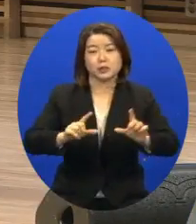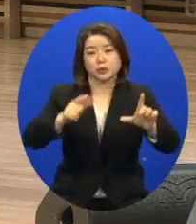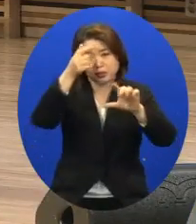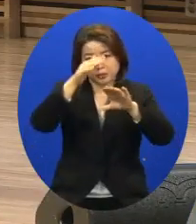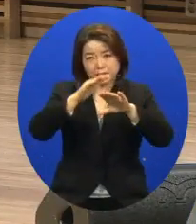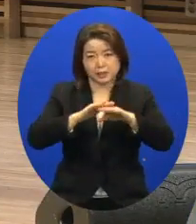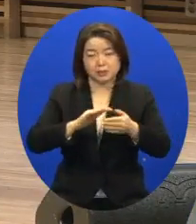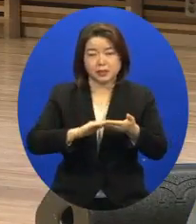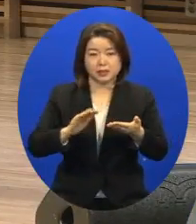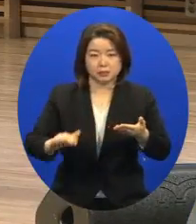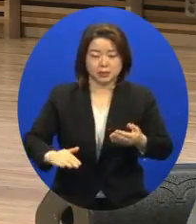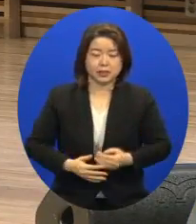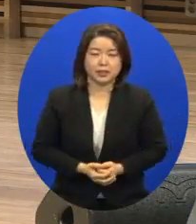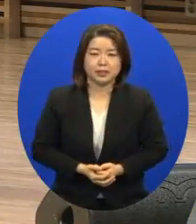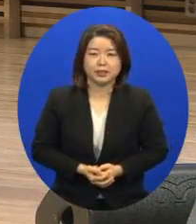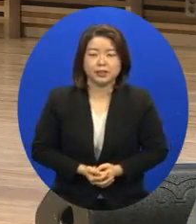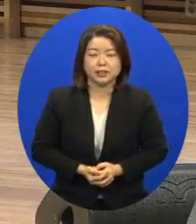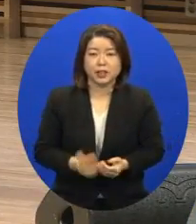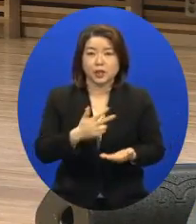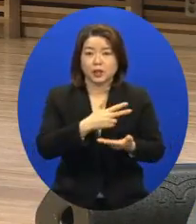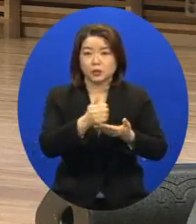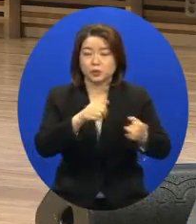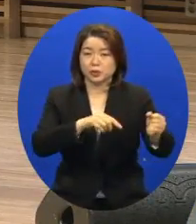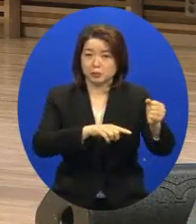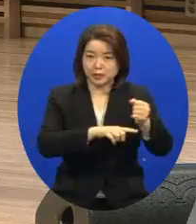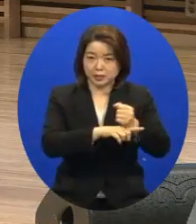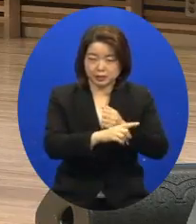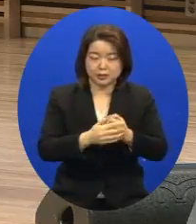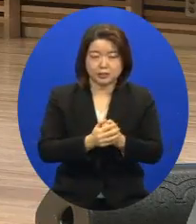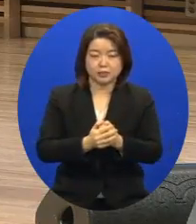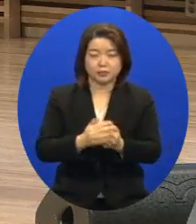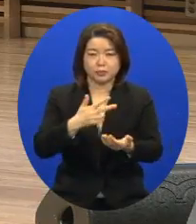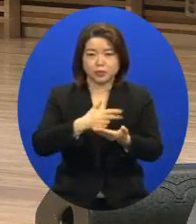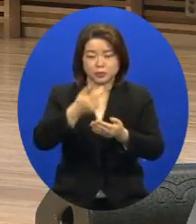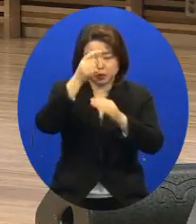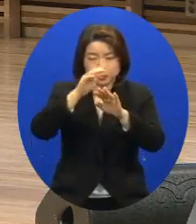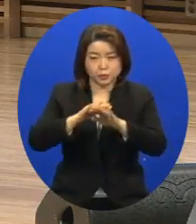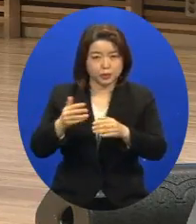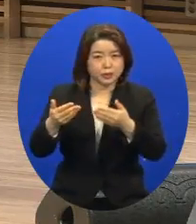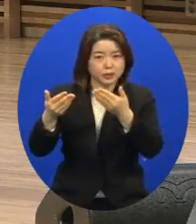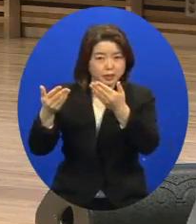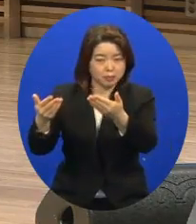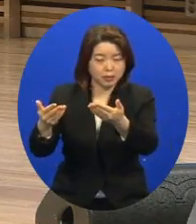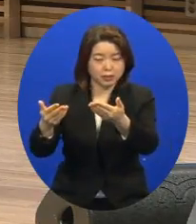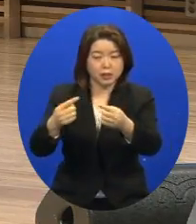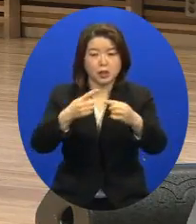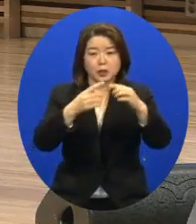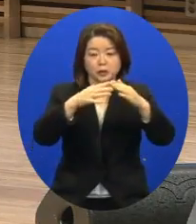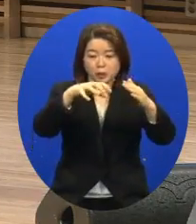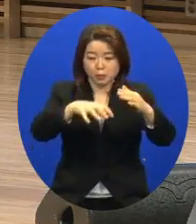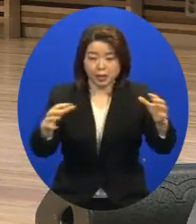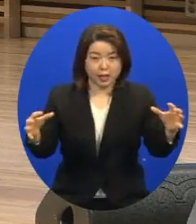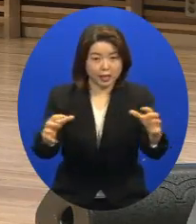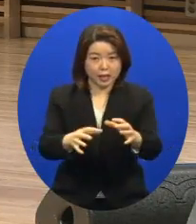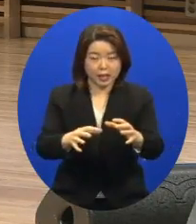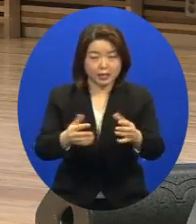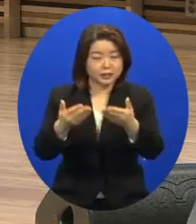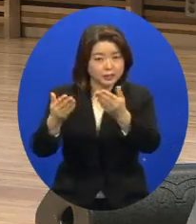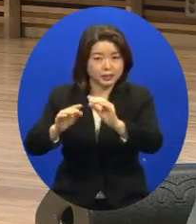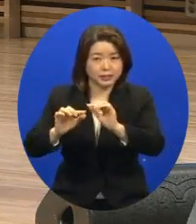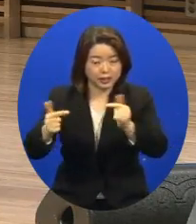아 주님의 뜻은 아 주일 예배를 예배당 해서 들이지 않고 우리 처소에서